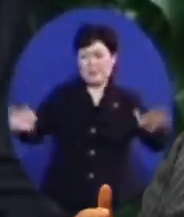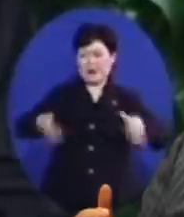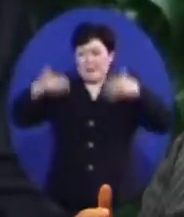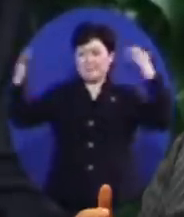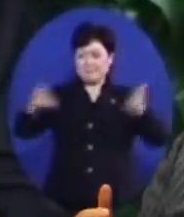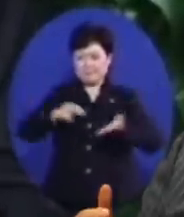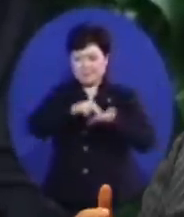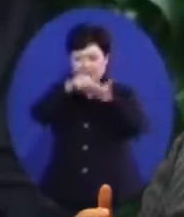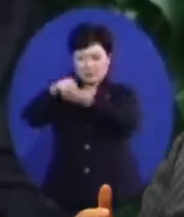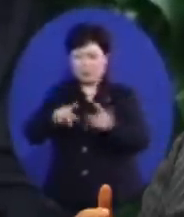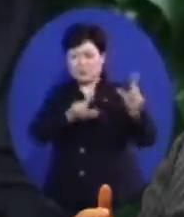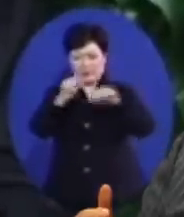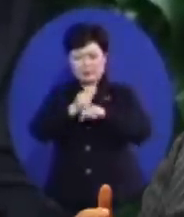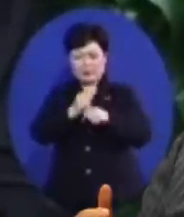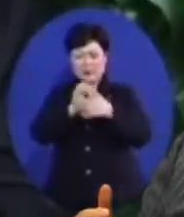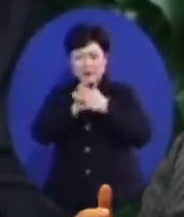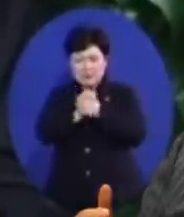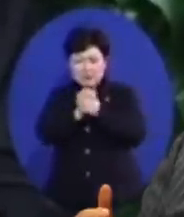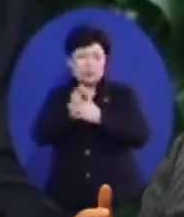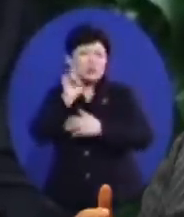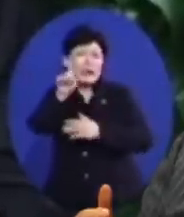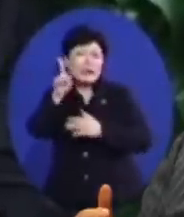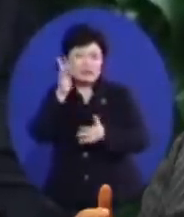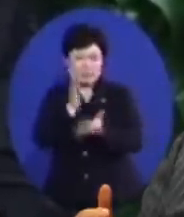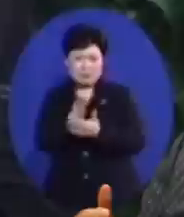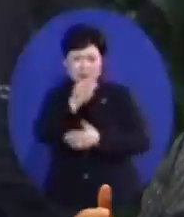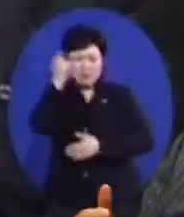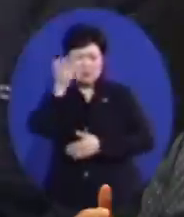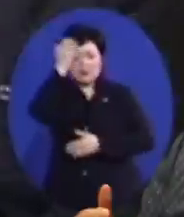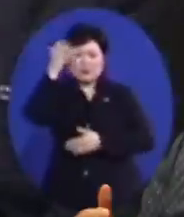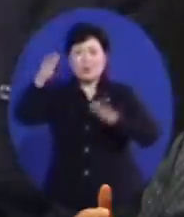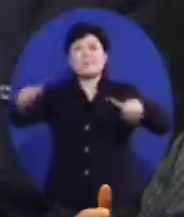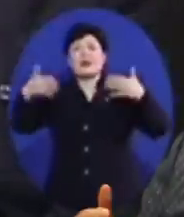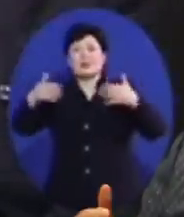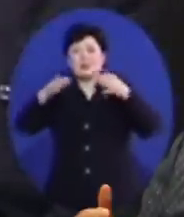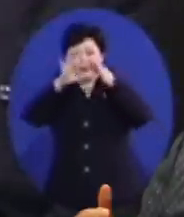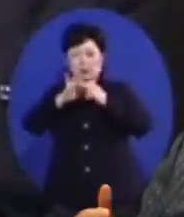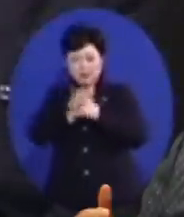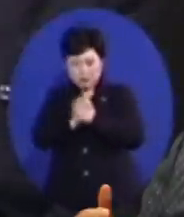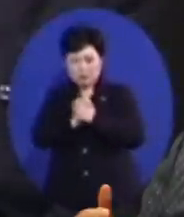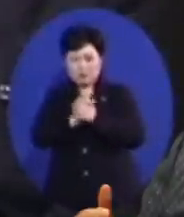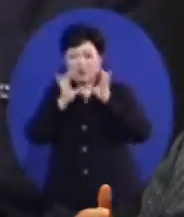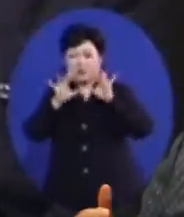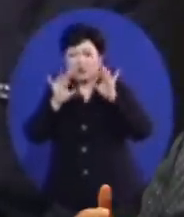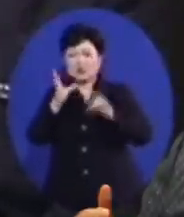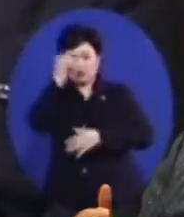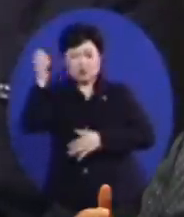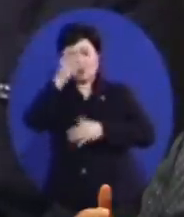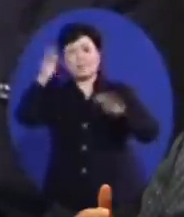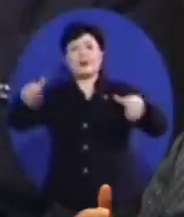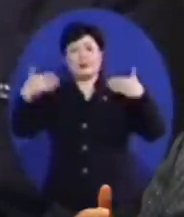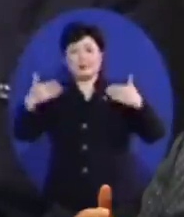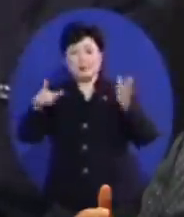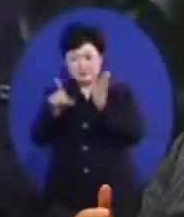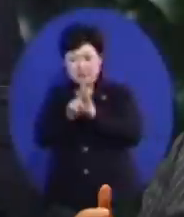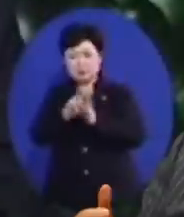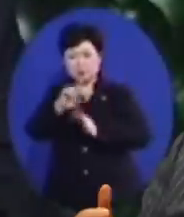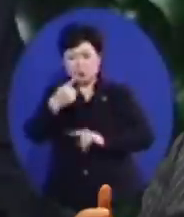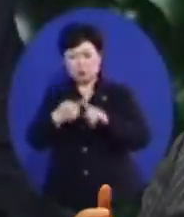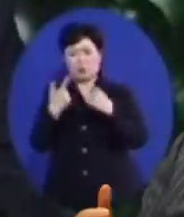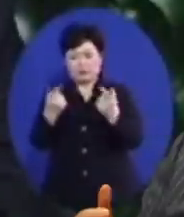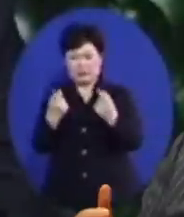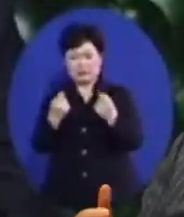것입니다. 기도도 내 힘으로 하지 말고 성령 바람 타고 기도하고 전도도 성령 바람 타고 하고 믿음도 성령 바람 타고